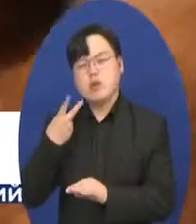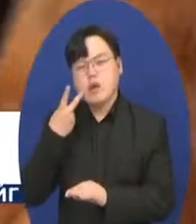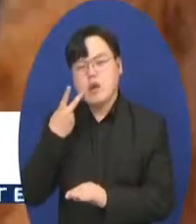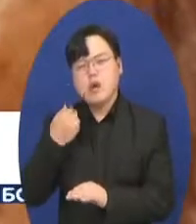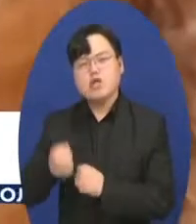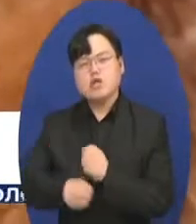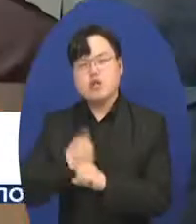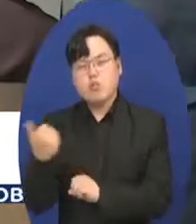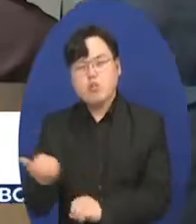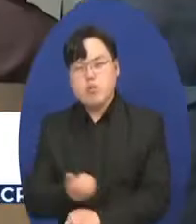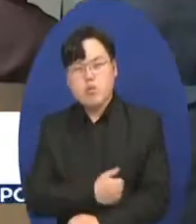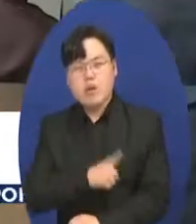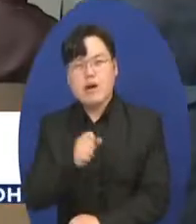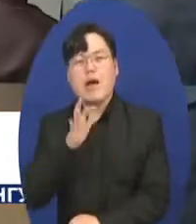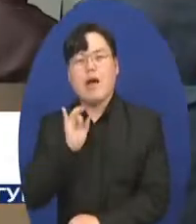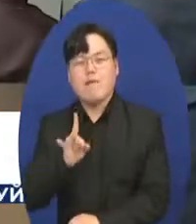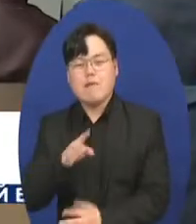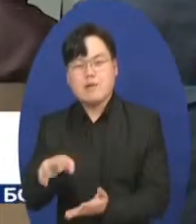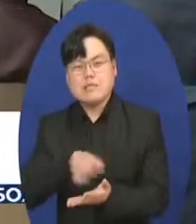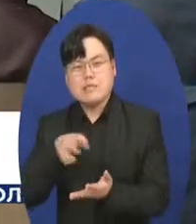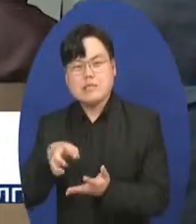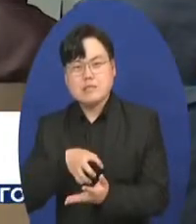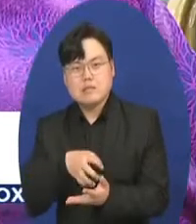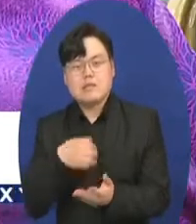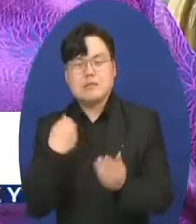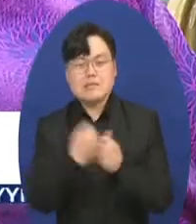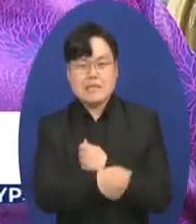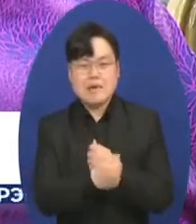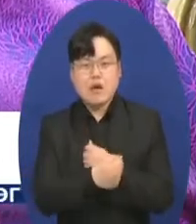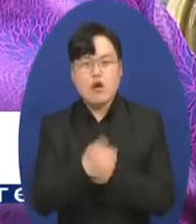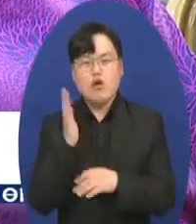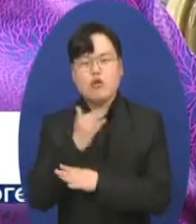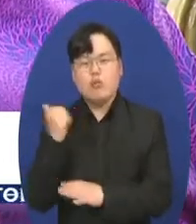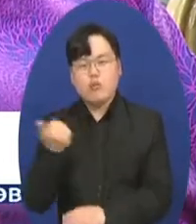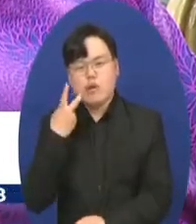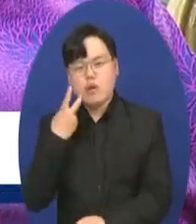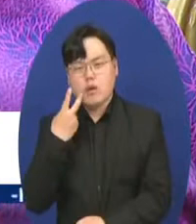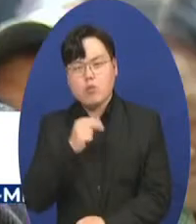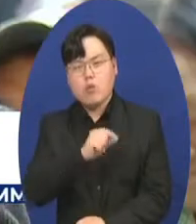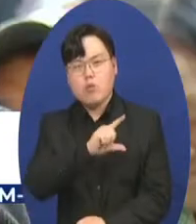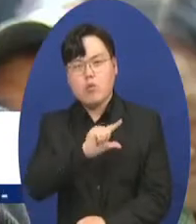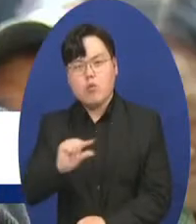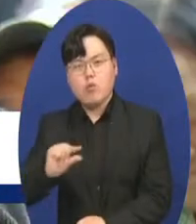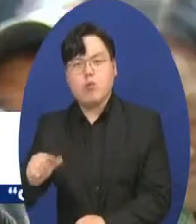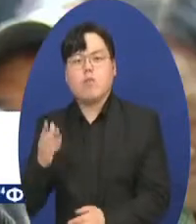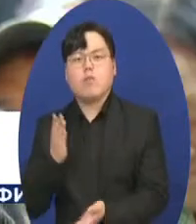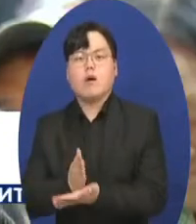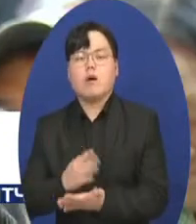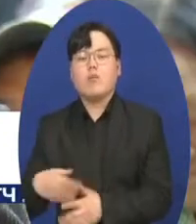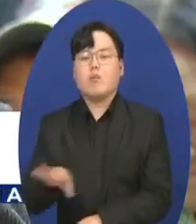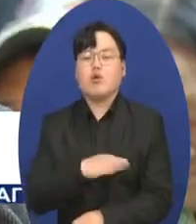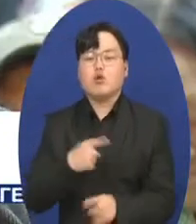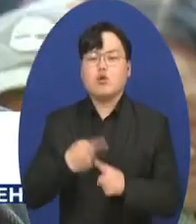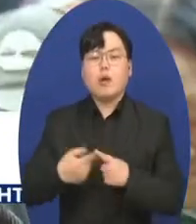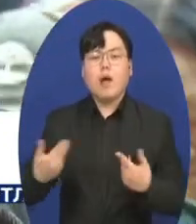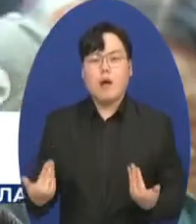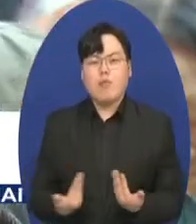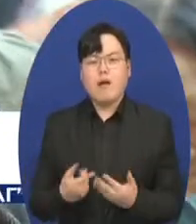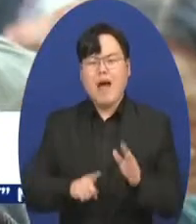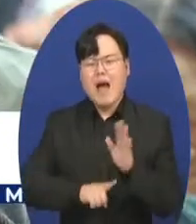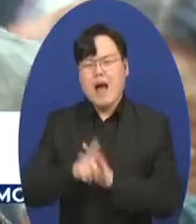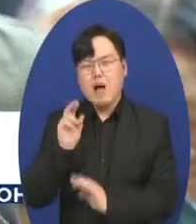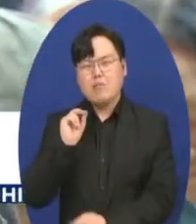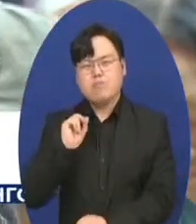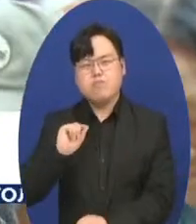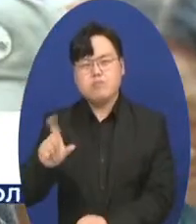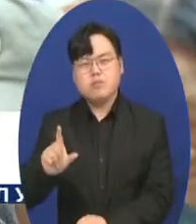нэмэх байтал сарын дотор үнэнийг хэд хэдэн удаа хэлбэлцэж өдөр бүр буурч байгаагч ярьж байна. Хөдөөний бид нар ч одоо тэгээд анх